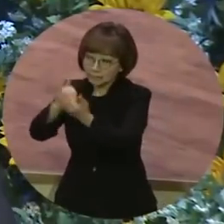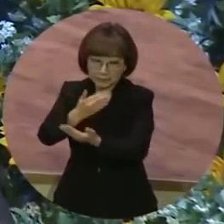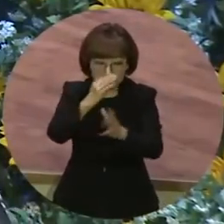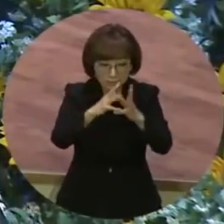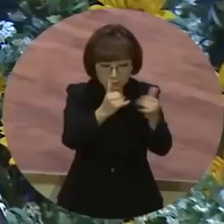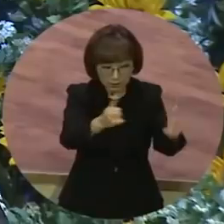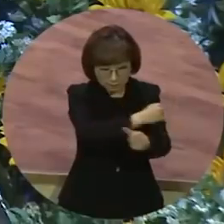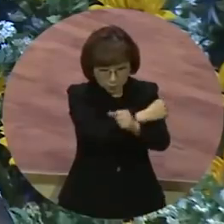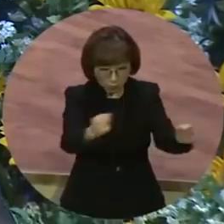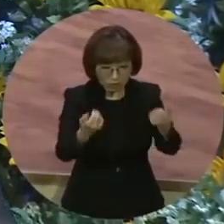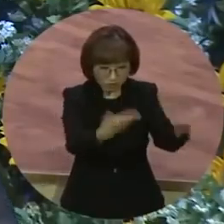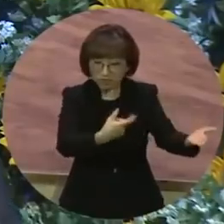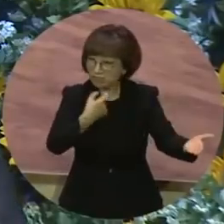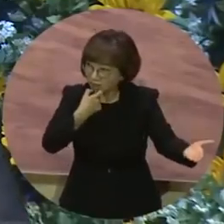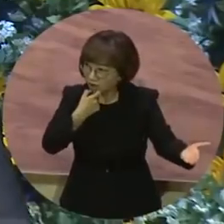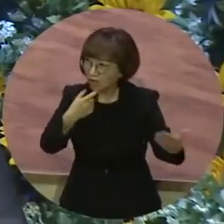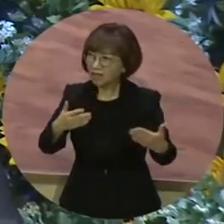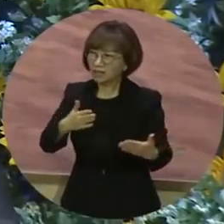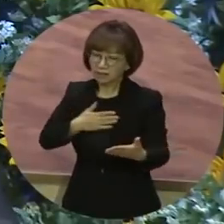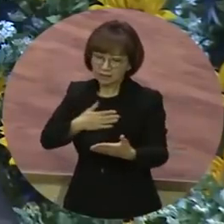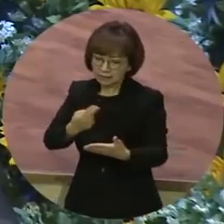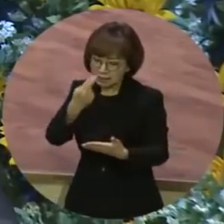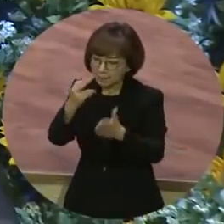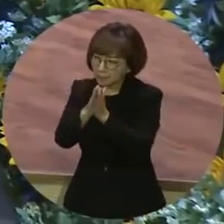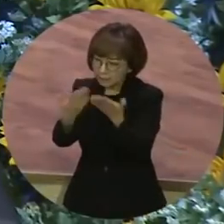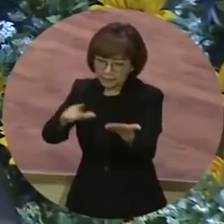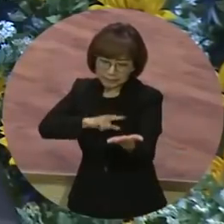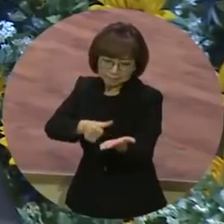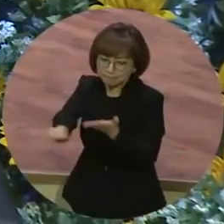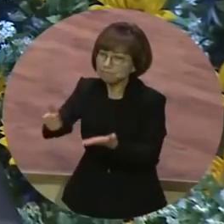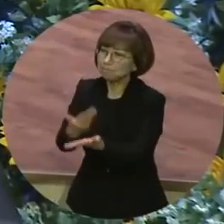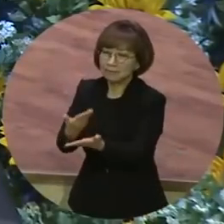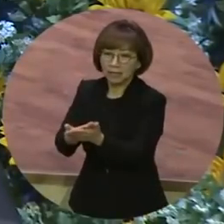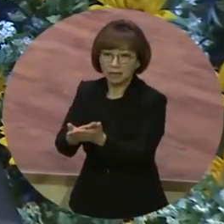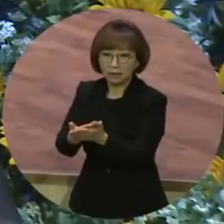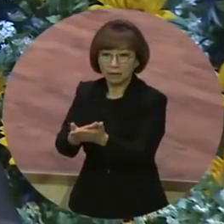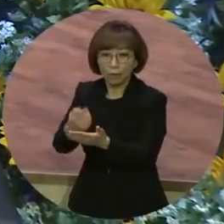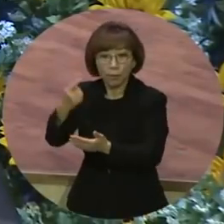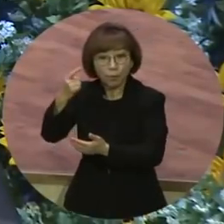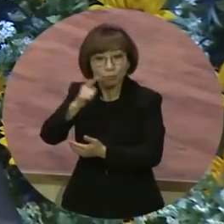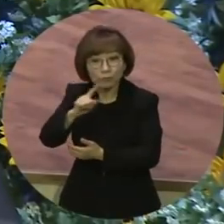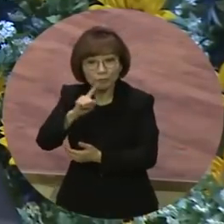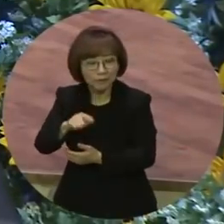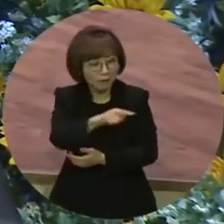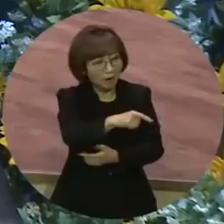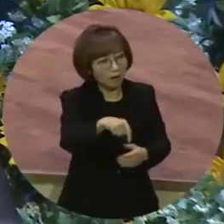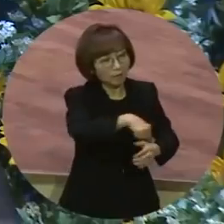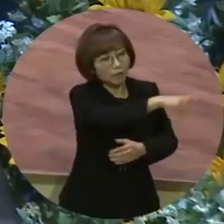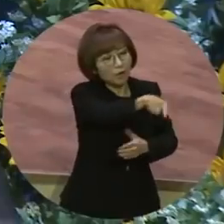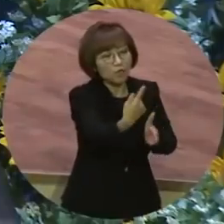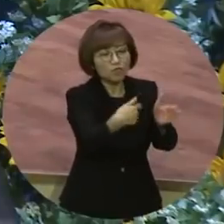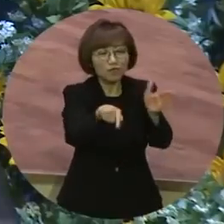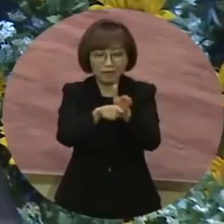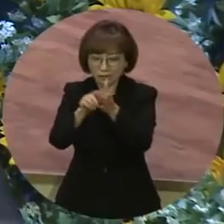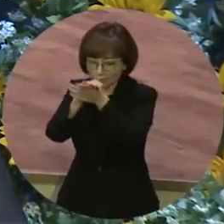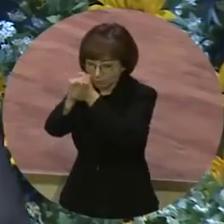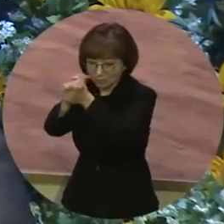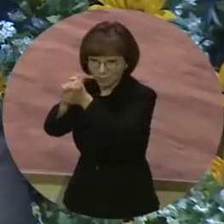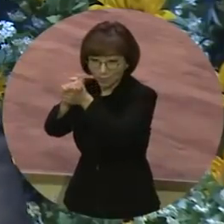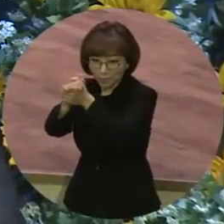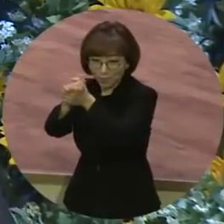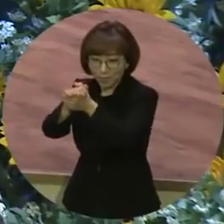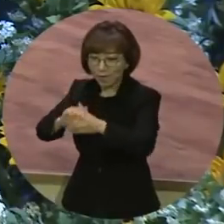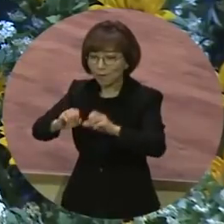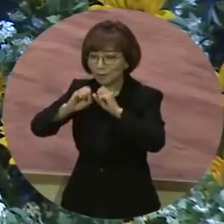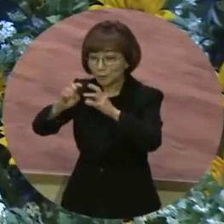생명 걸고 이스라엘 민족을 살리기 위한 중보 기도를 했어요. 이게 지도자예요. 이런 전도자로서의